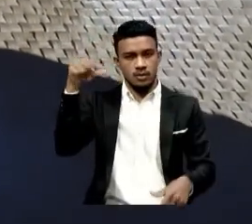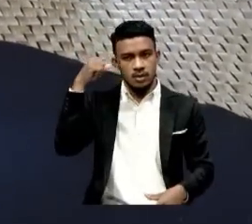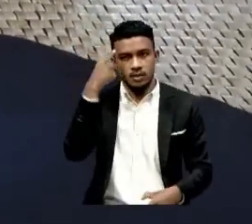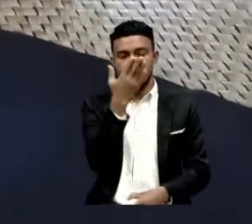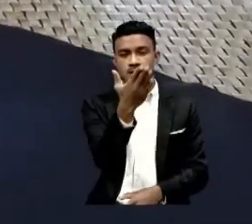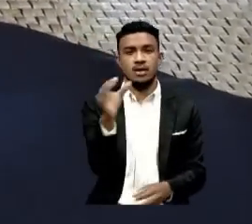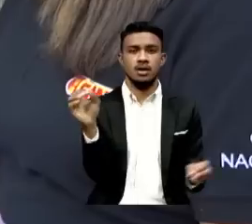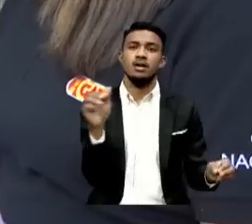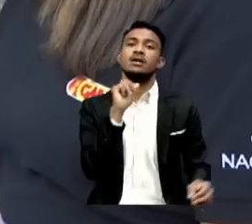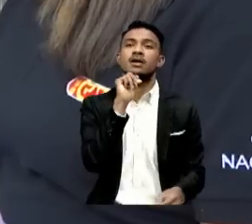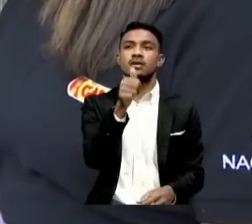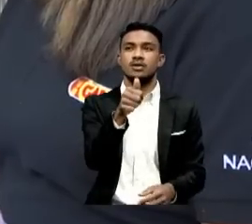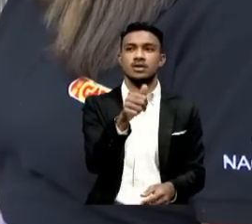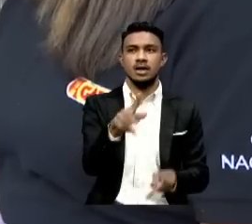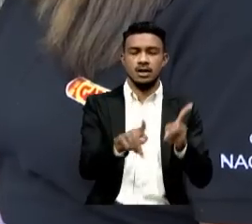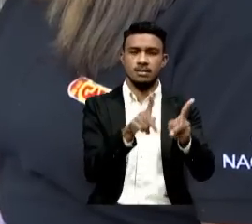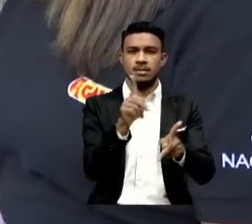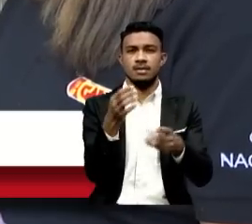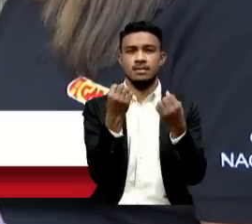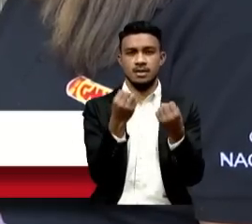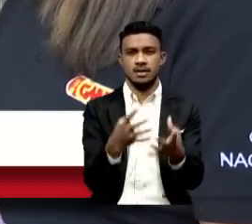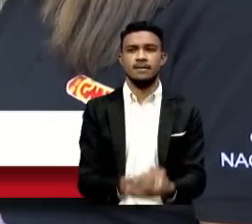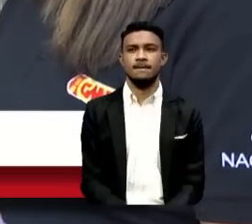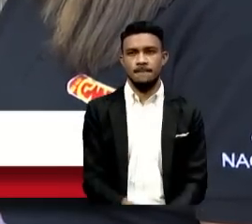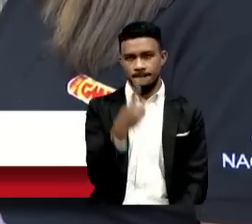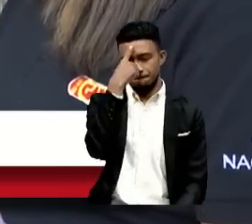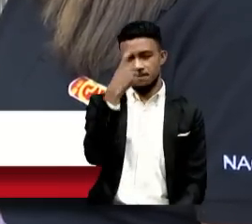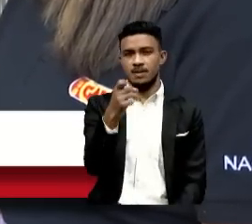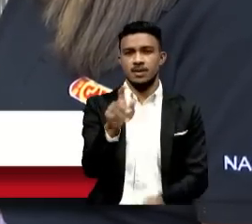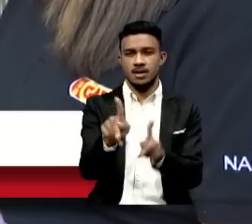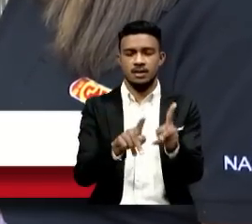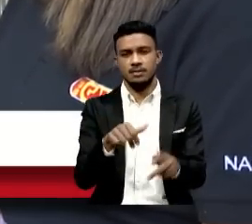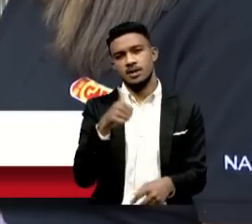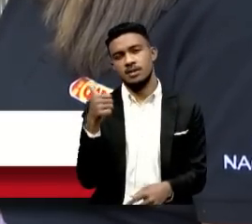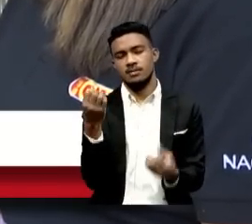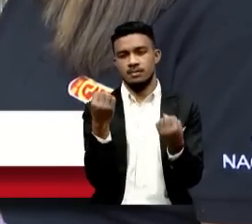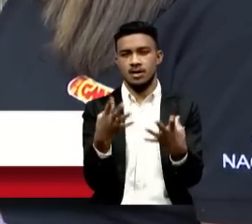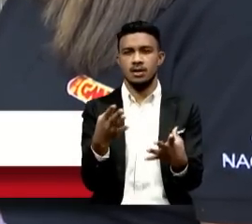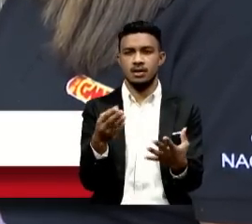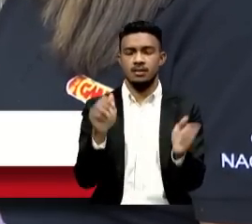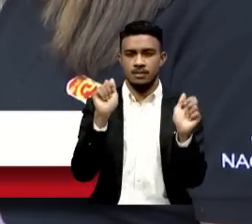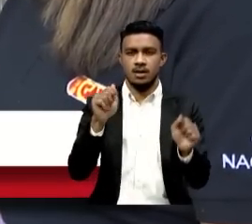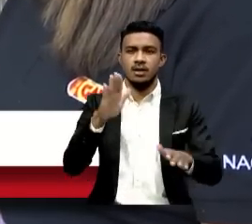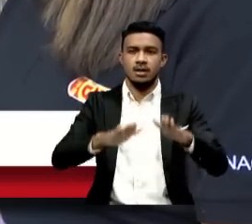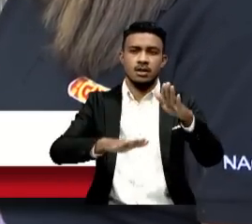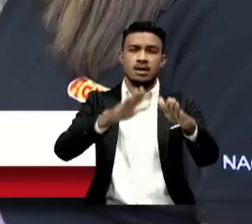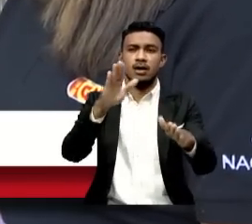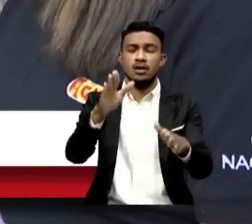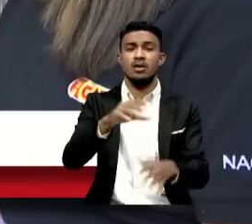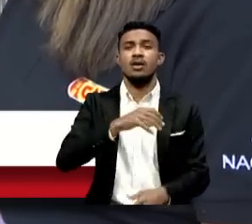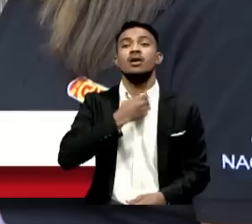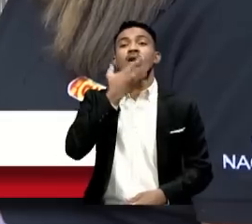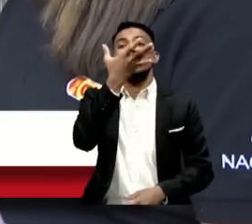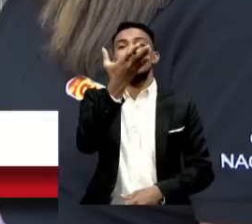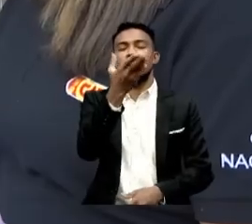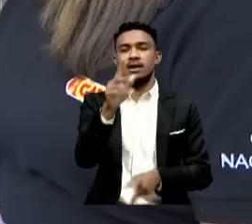lagosta ema barak, tamba dala ruma ema barak, belela o hakilar ni hanoin dian, ne